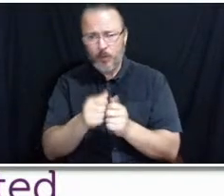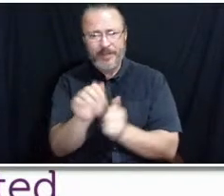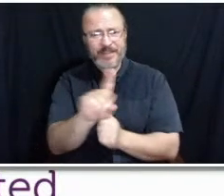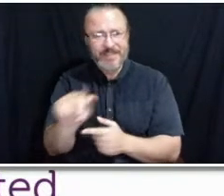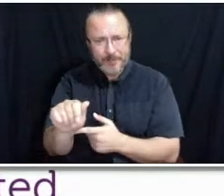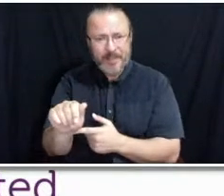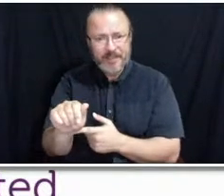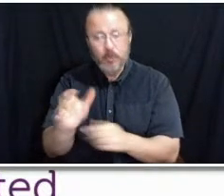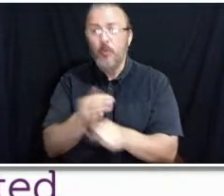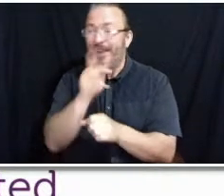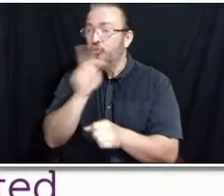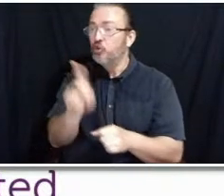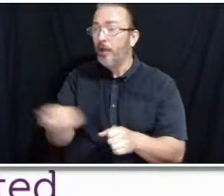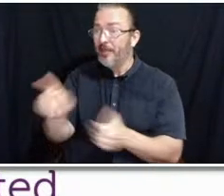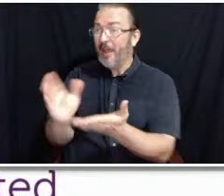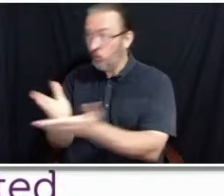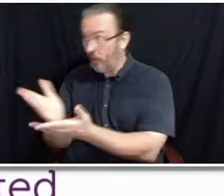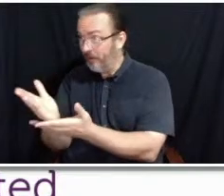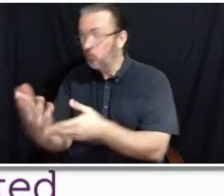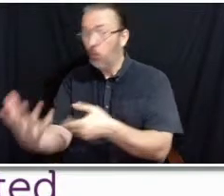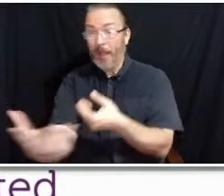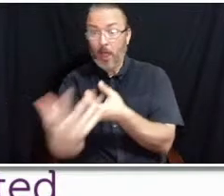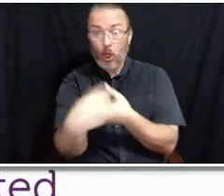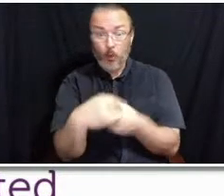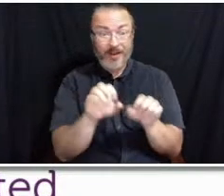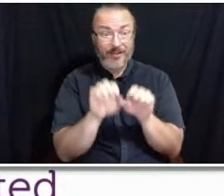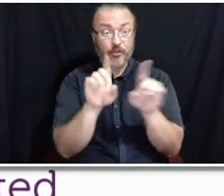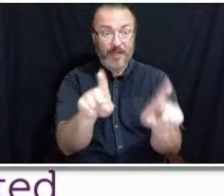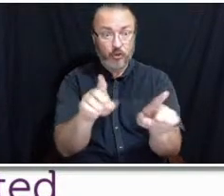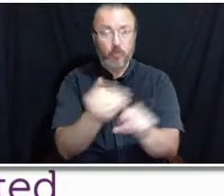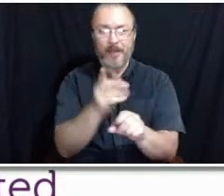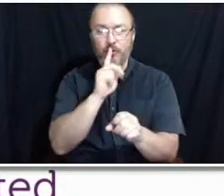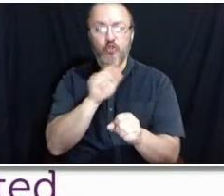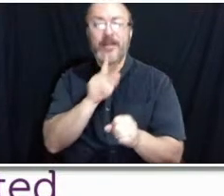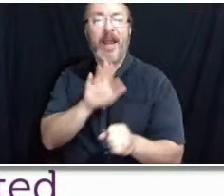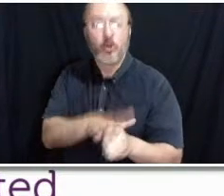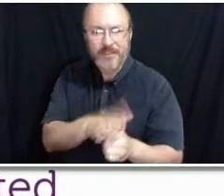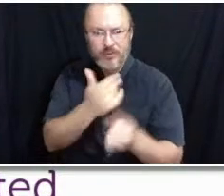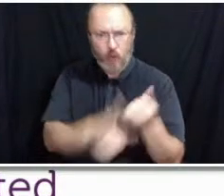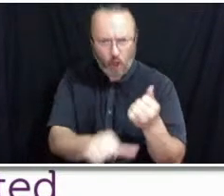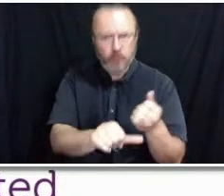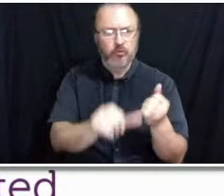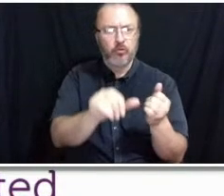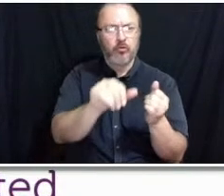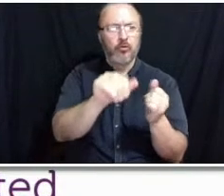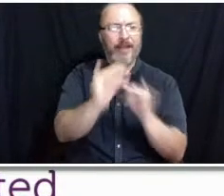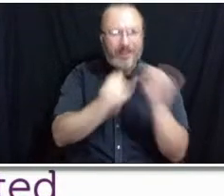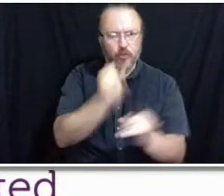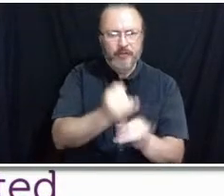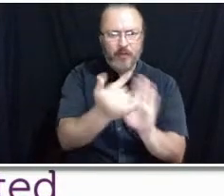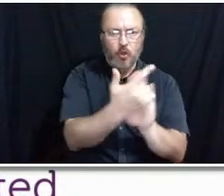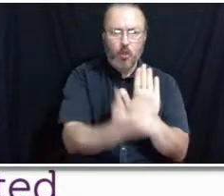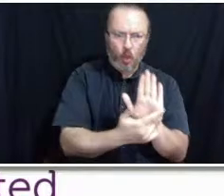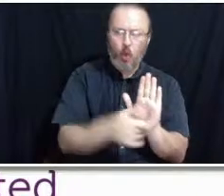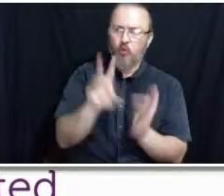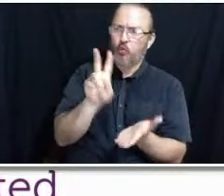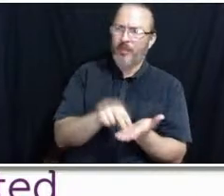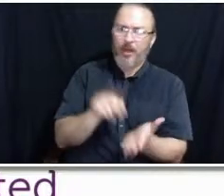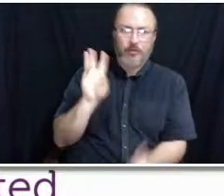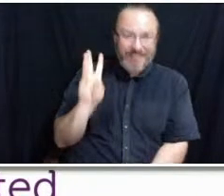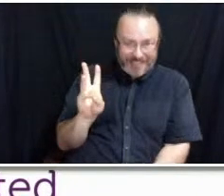handicapées. Pour avoir le droit à l'éducation inclusive, garantir le droit à l'éducation inclusive, ça a été garanti en 2006 en droit